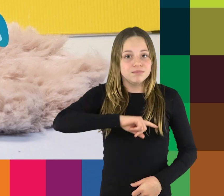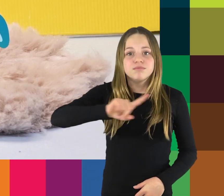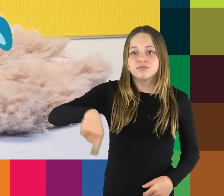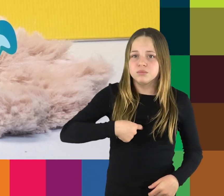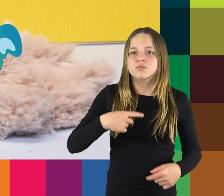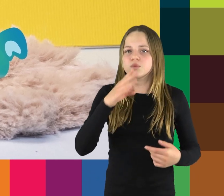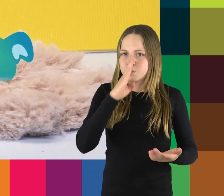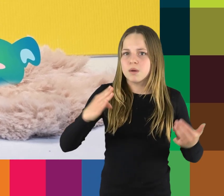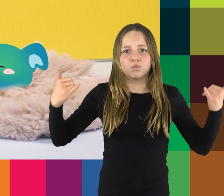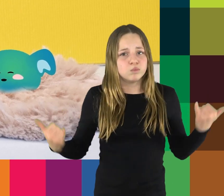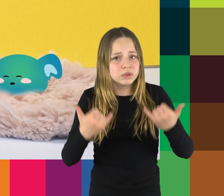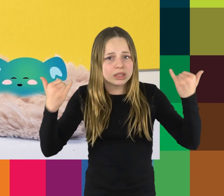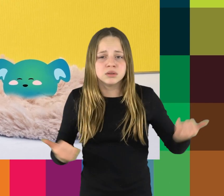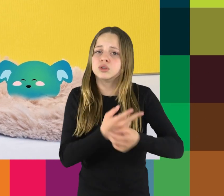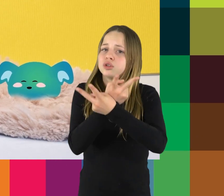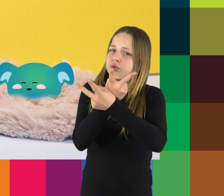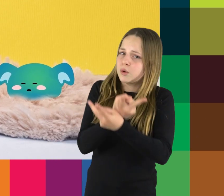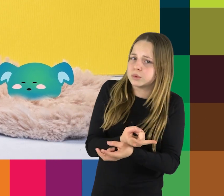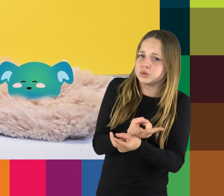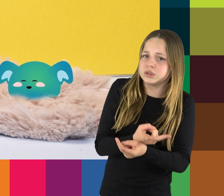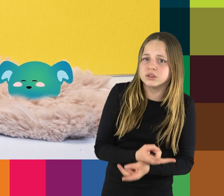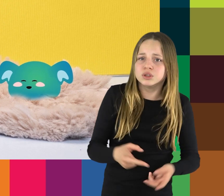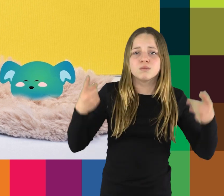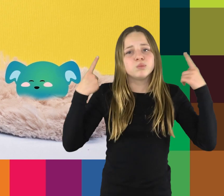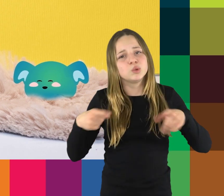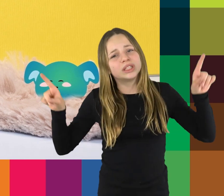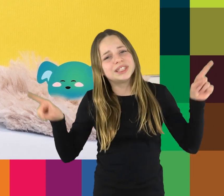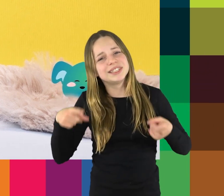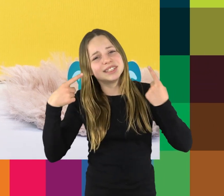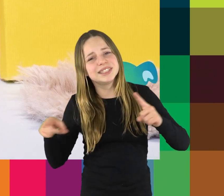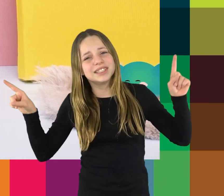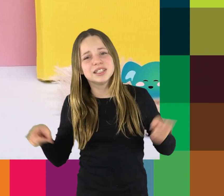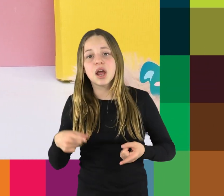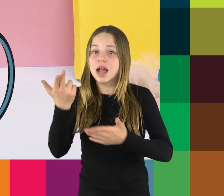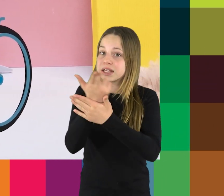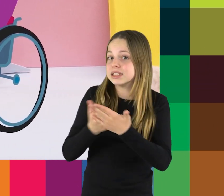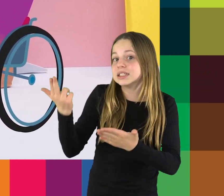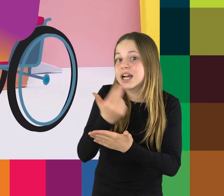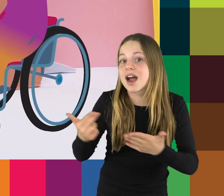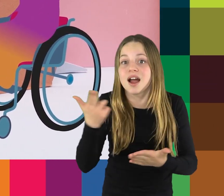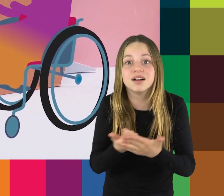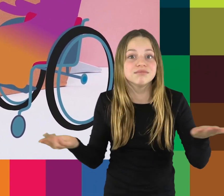On a le droit de jouer, de se reposer, de faire de la musique et des dessins.